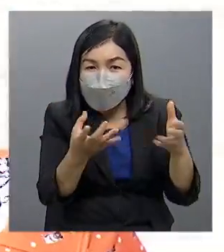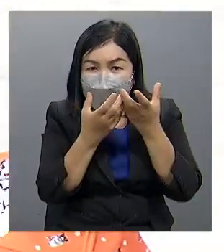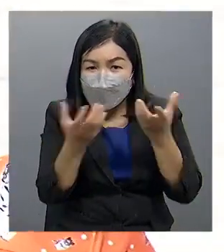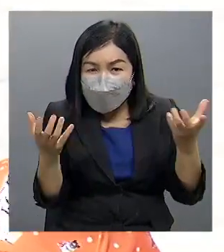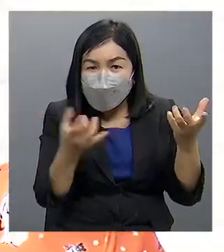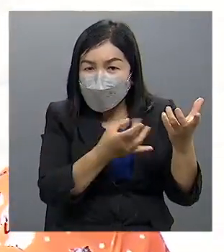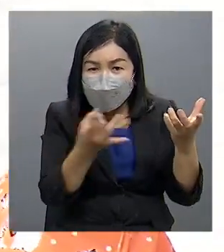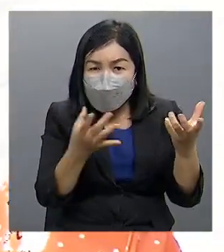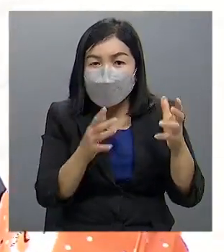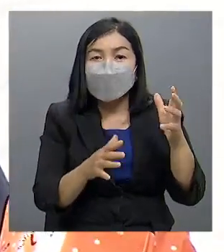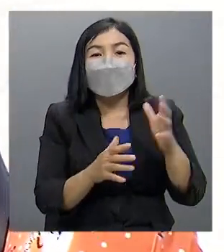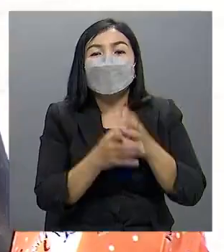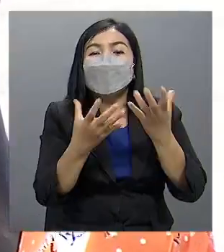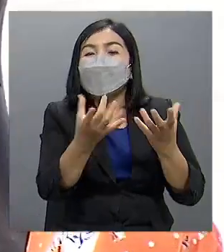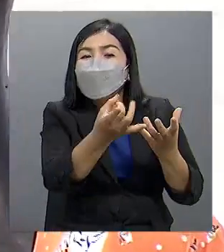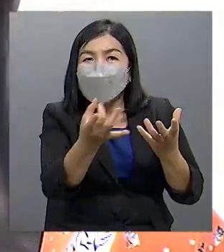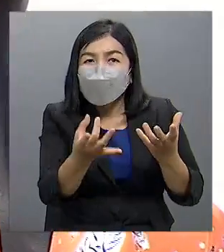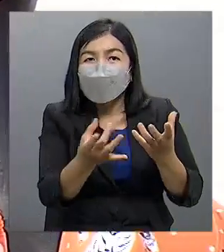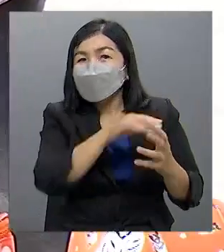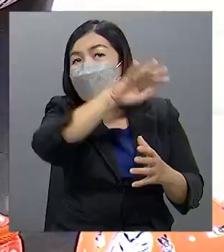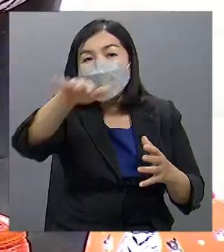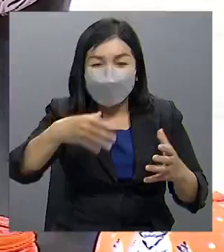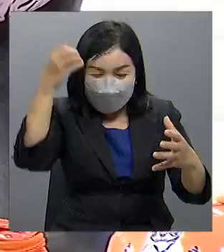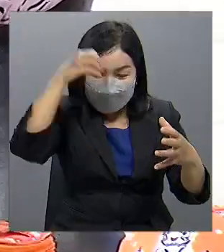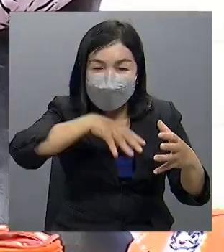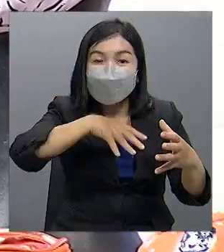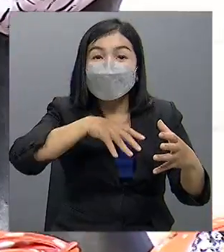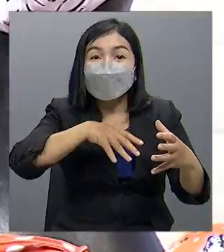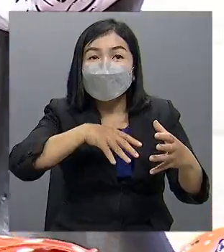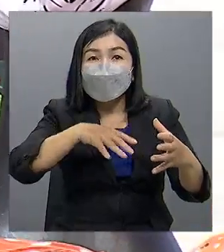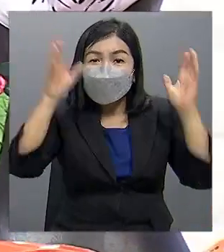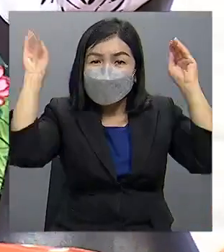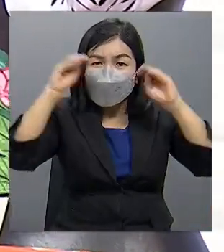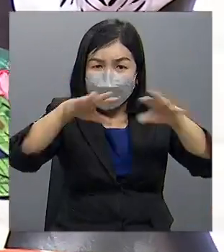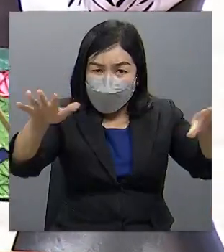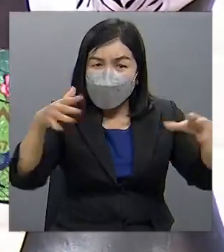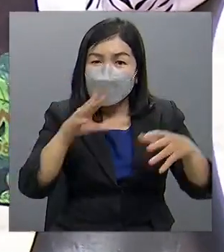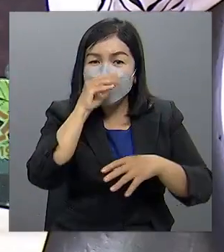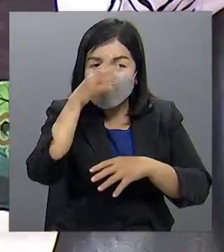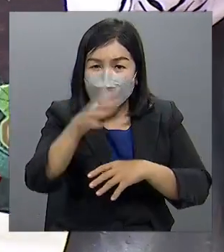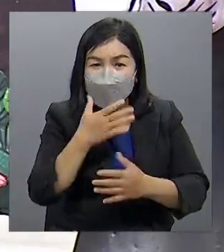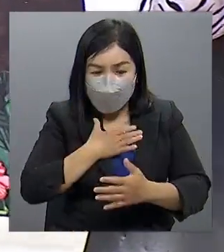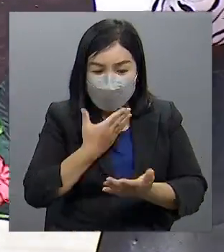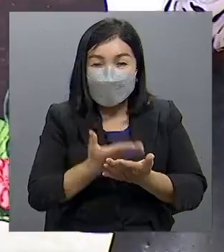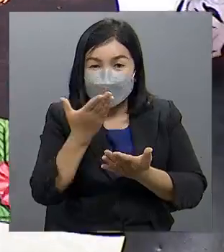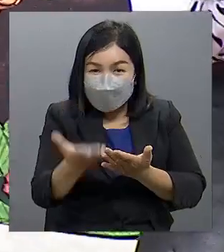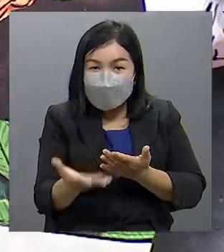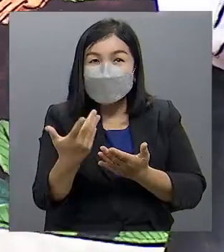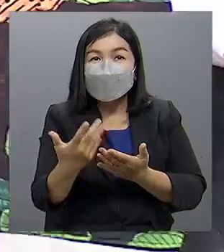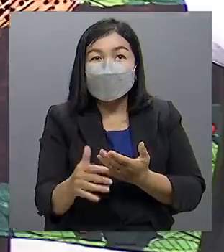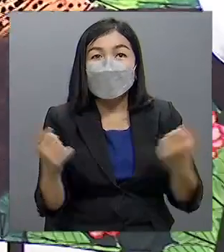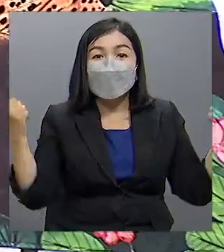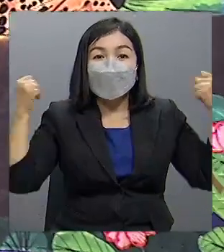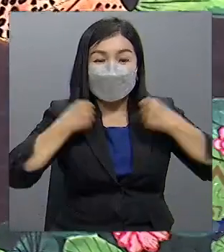มาณไหน นี่ไง นี่ไงคะ เป็นของคือเราเคยออกแล้วแล้วผมอุดหนุนไปแล้วนะเสื้อเขาเป็นเสื้อโปโลเป็นผ้าล